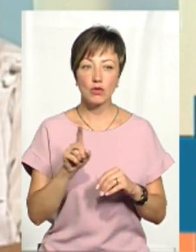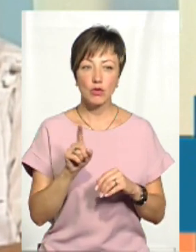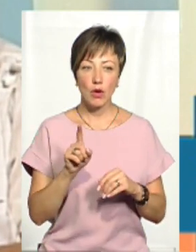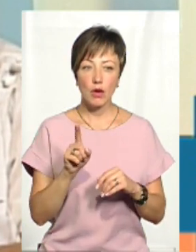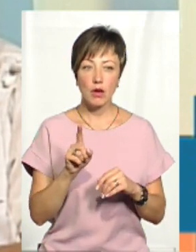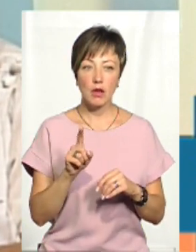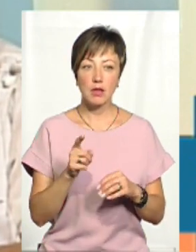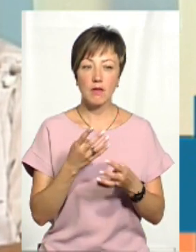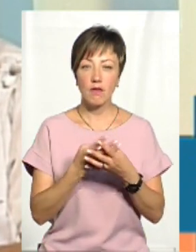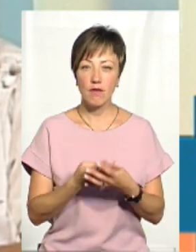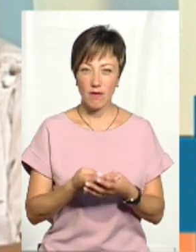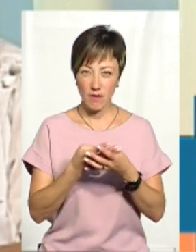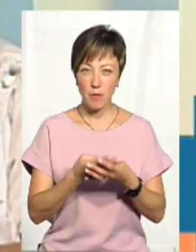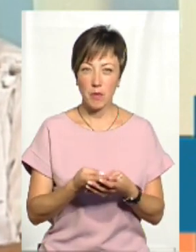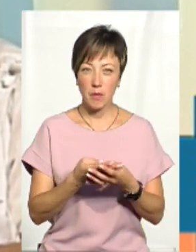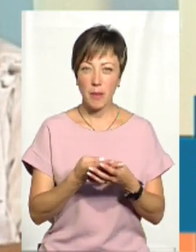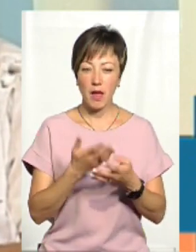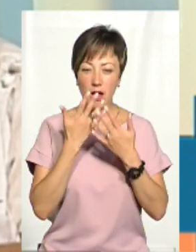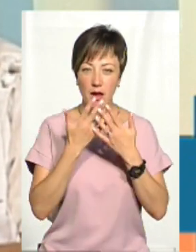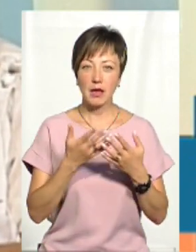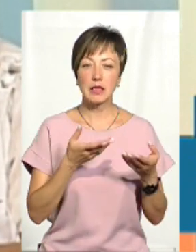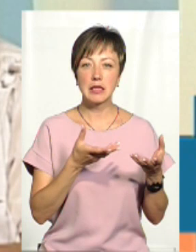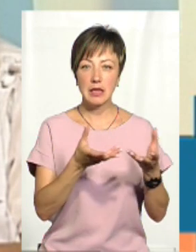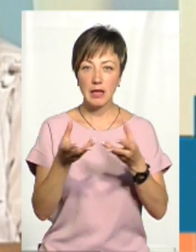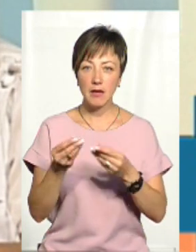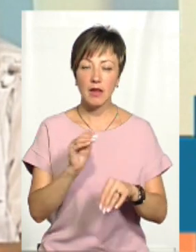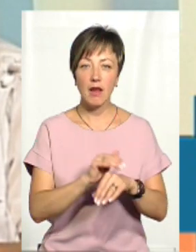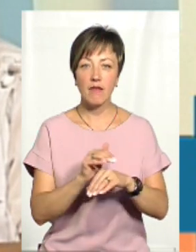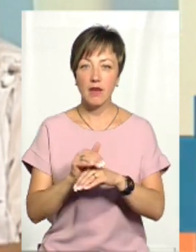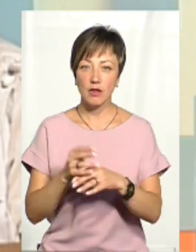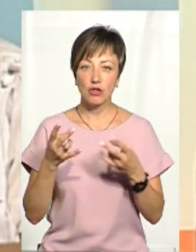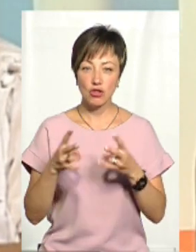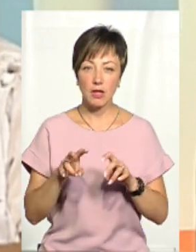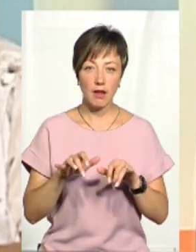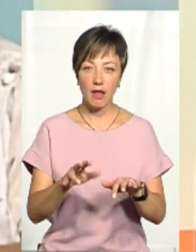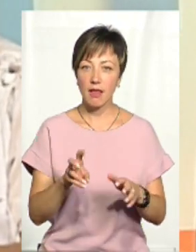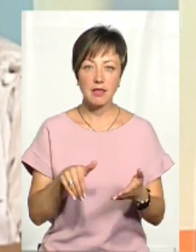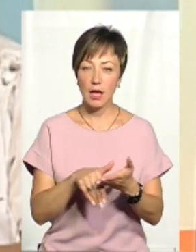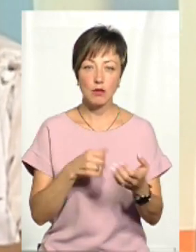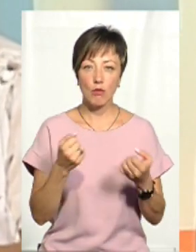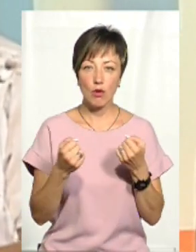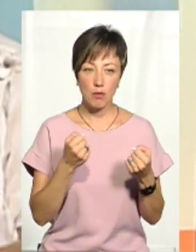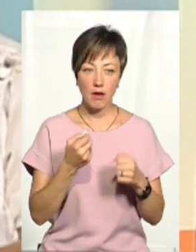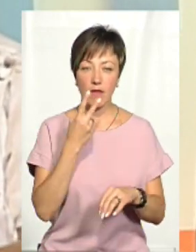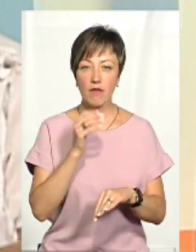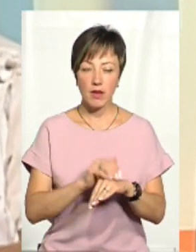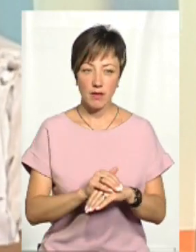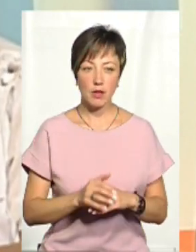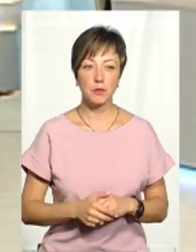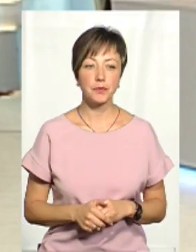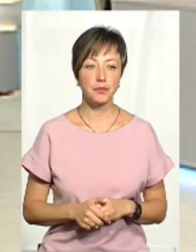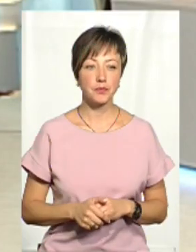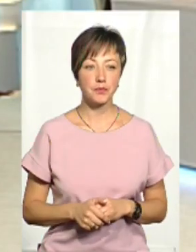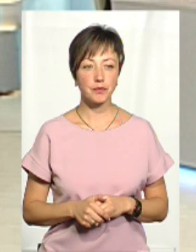феромонні пастки досить дієві для виявлення шкідника. Не як засіб боротьби, а і для